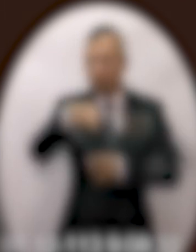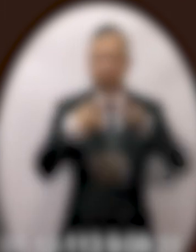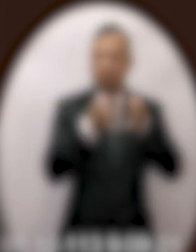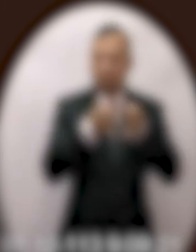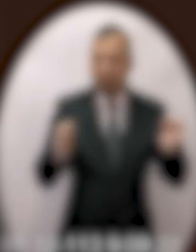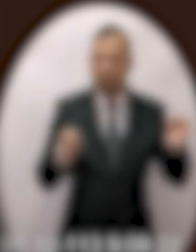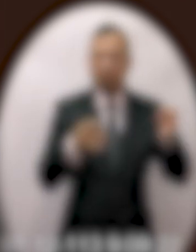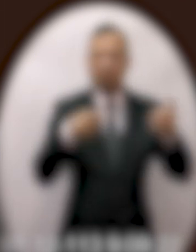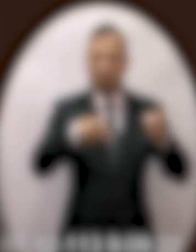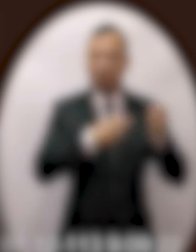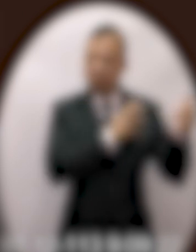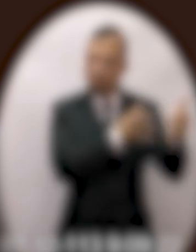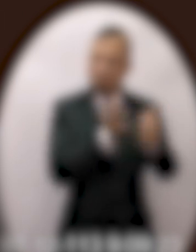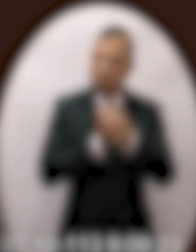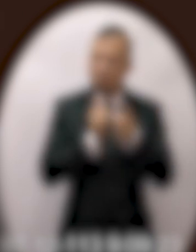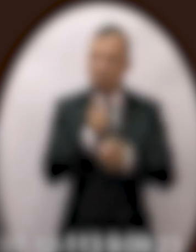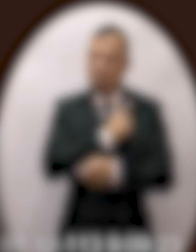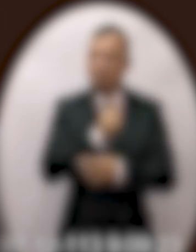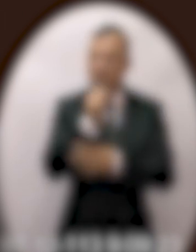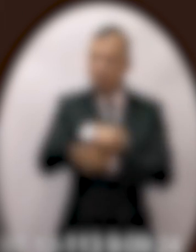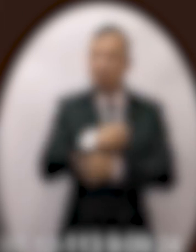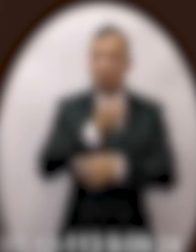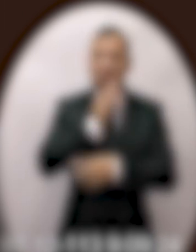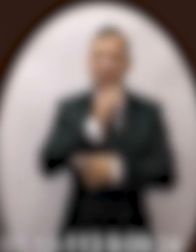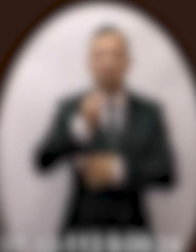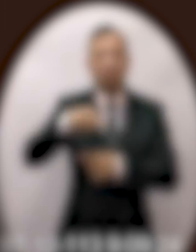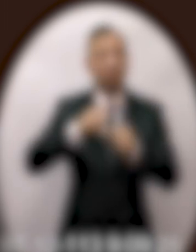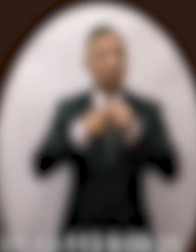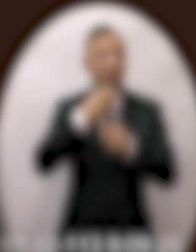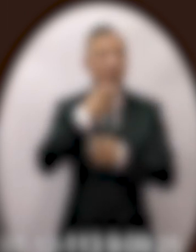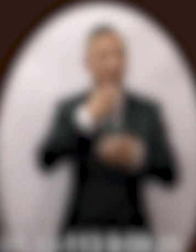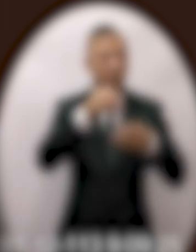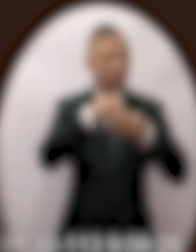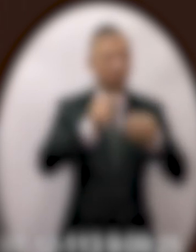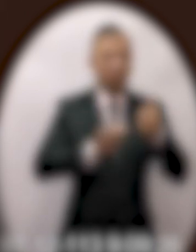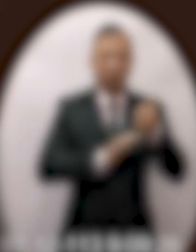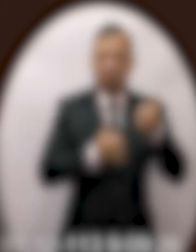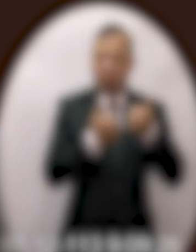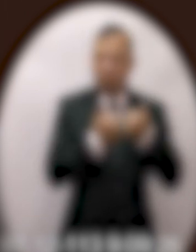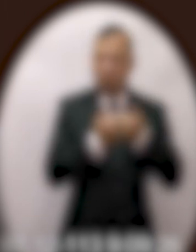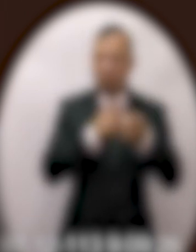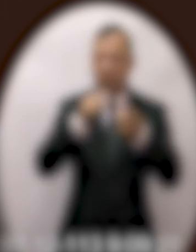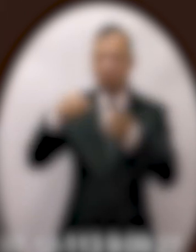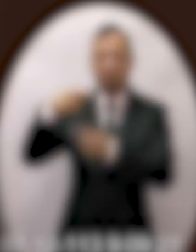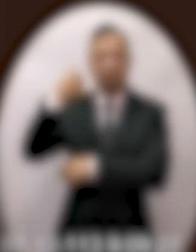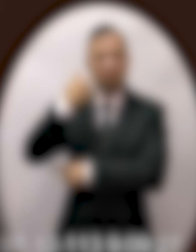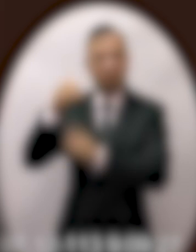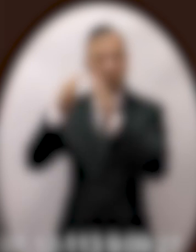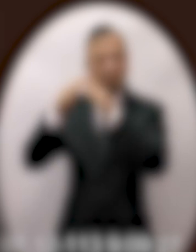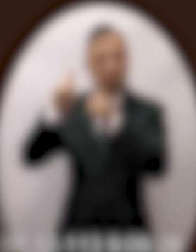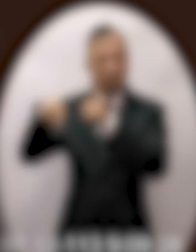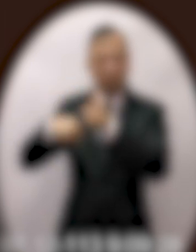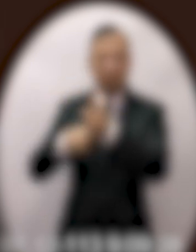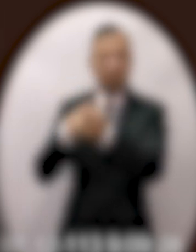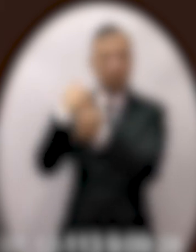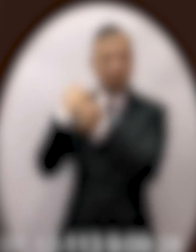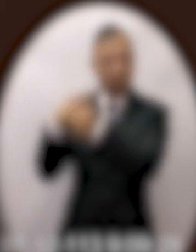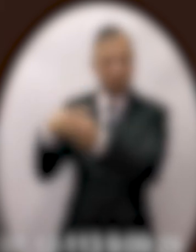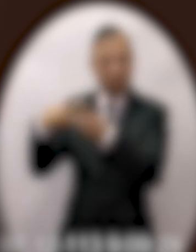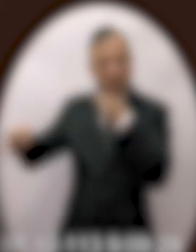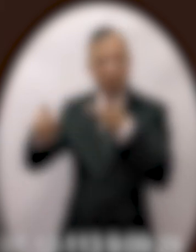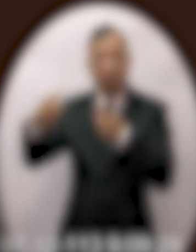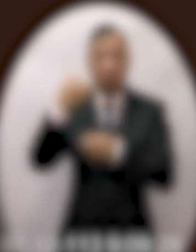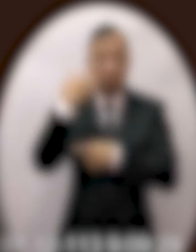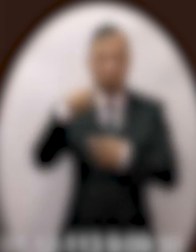署。但是中选会却发函给基隆市选委会，表示联署人若未回复，视同